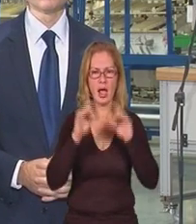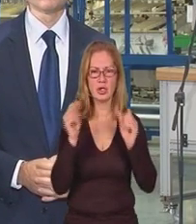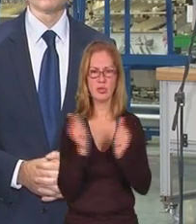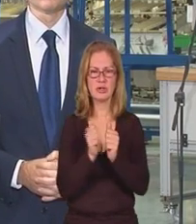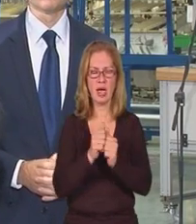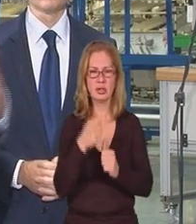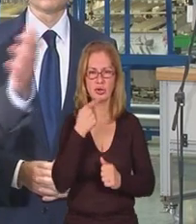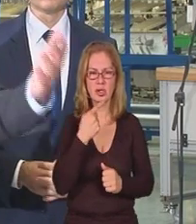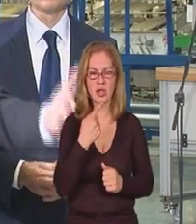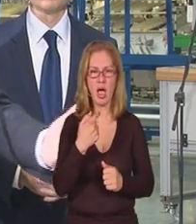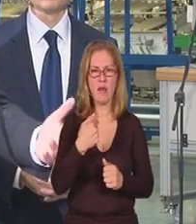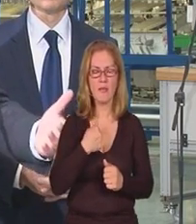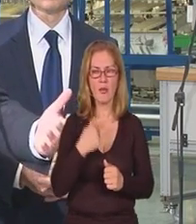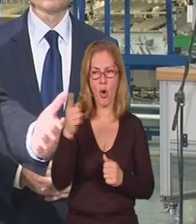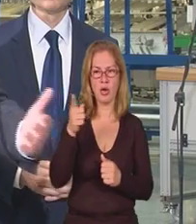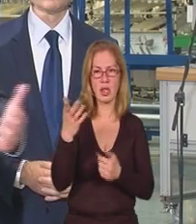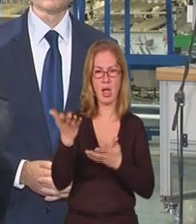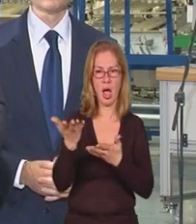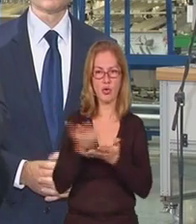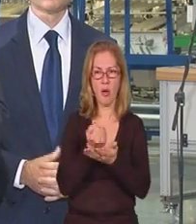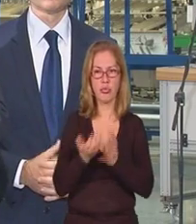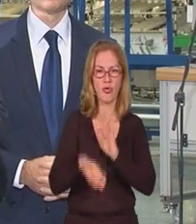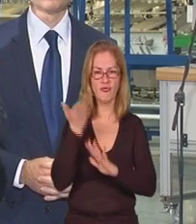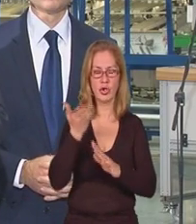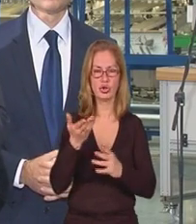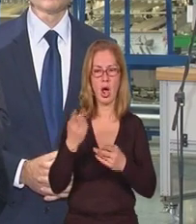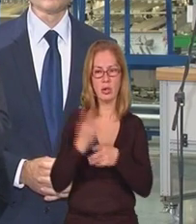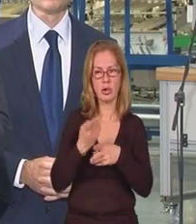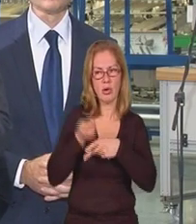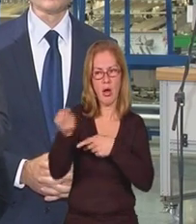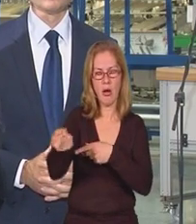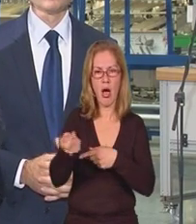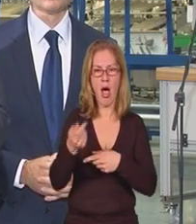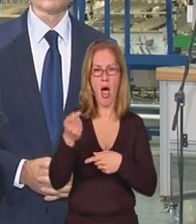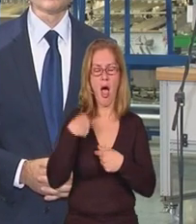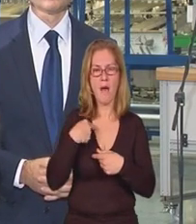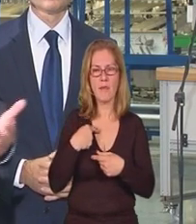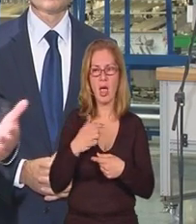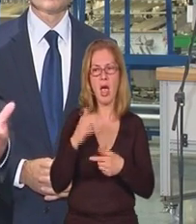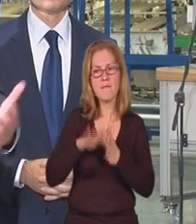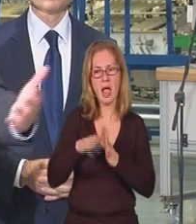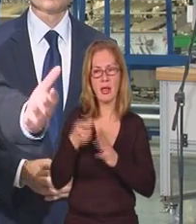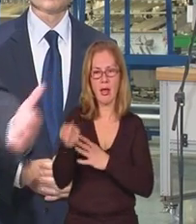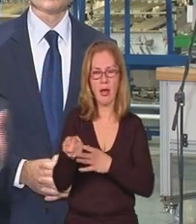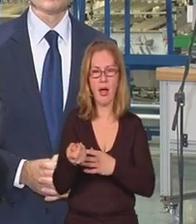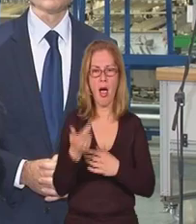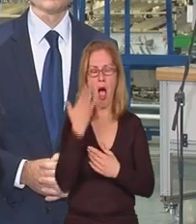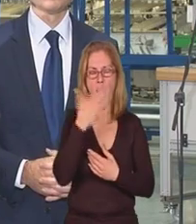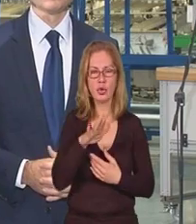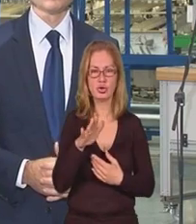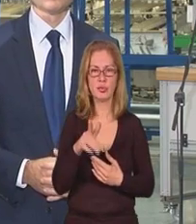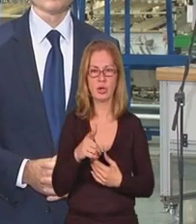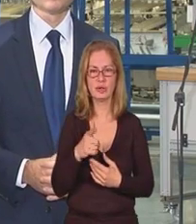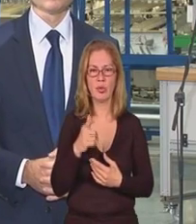pronašli zajednički jezik. Oni bi da dobiju što više od države, mi bismo da damo što manje, a da opet radnike zaposlimo. Ali uspjeli smo od jednog mesta koje